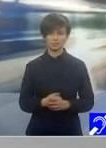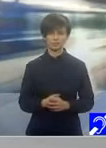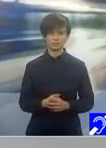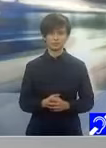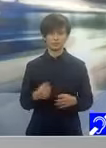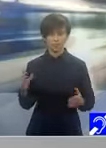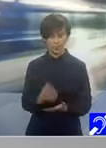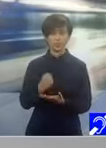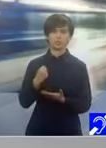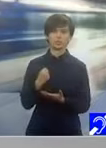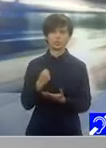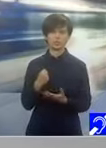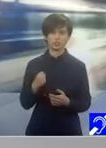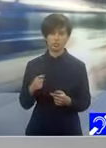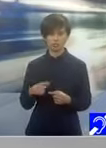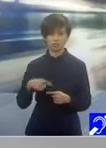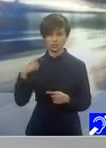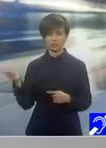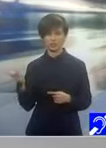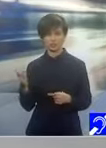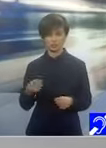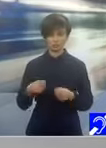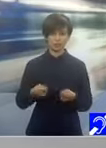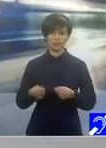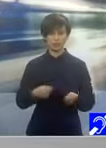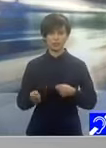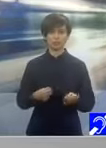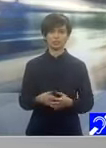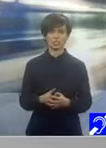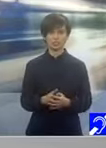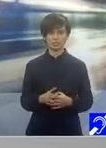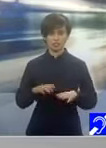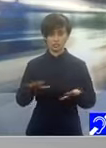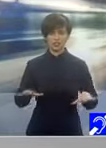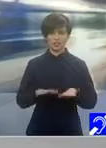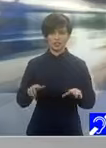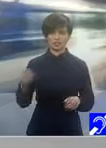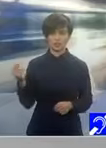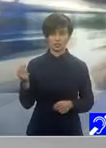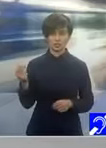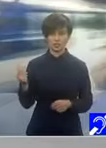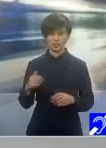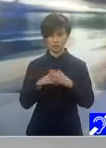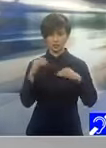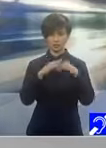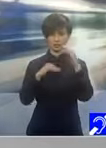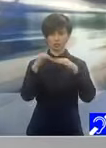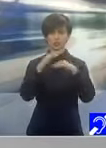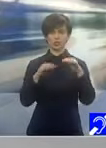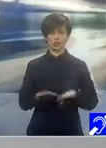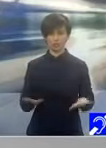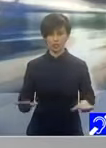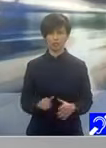Am reușit, în urma acestei campanii publice, din acest an, să adunăm acești bani necesari consolidării fundației.